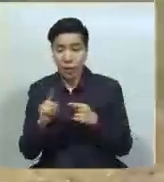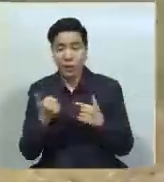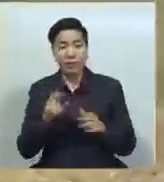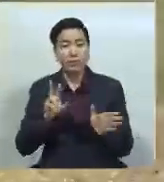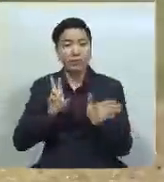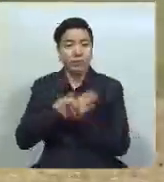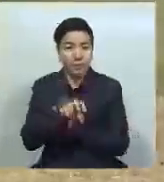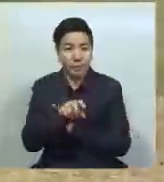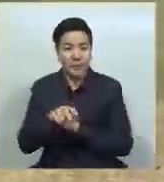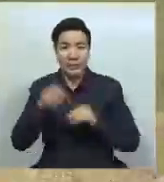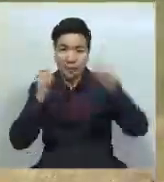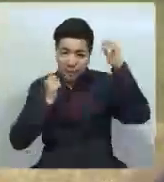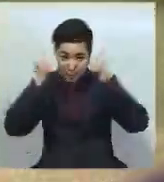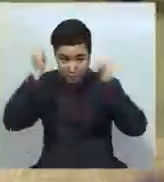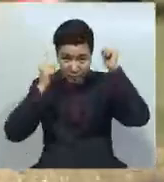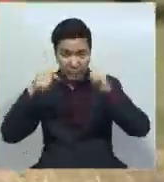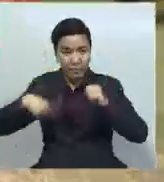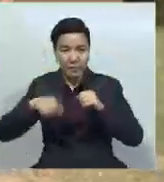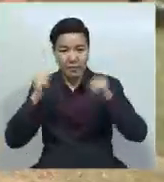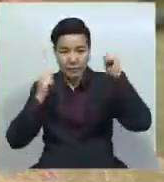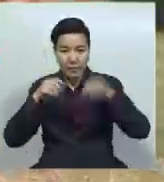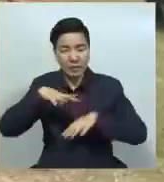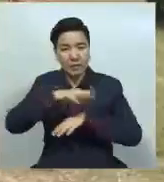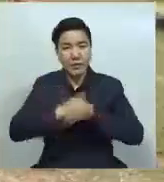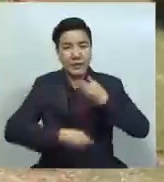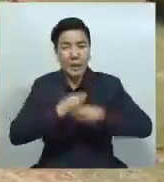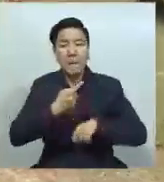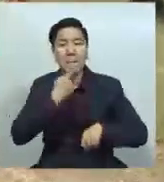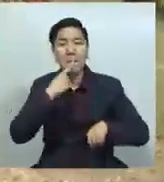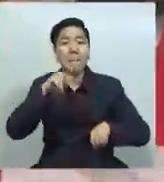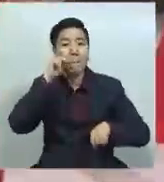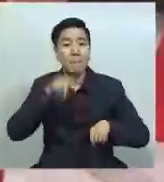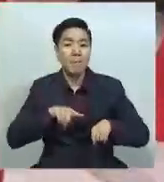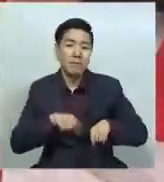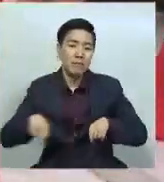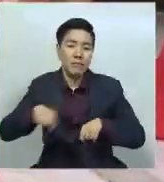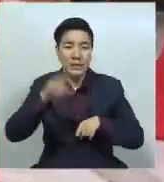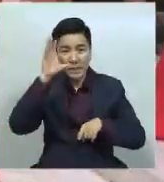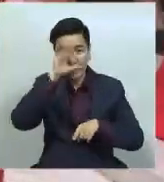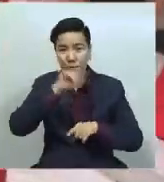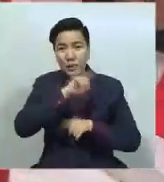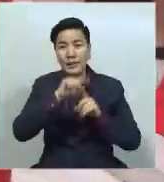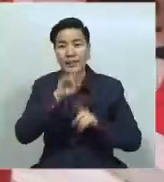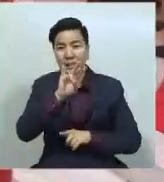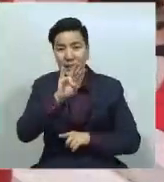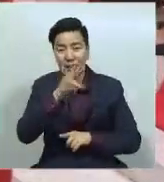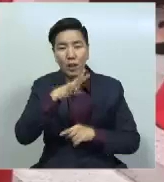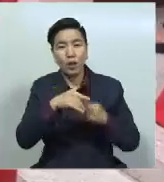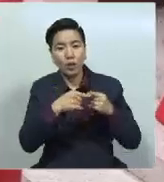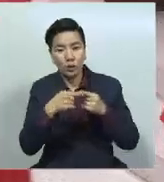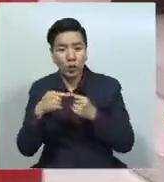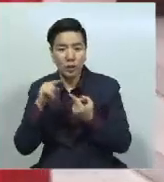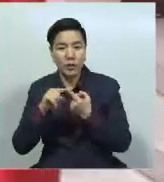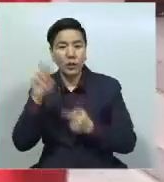คณะมังกรทองและสิงโตนี้ค่ะก็จะแห่ไปรอบตลาดปากน้ำโพโดยจะแห่กลางคืนวันที่7กุมภาพันธ์และแ